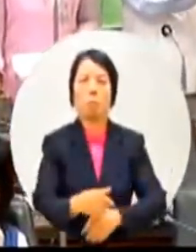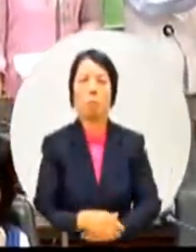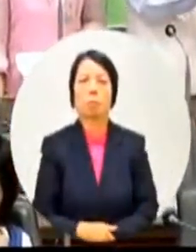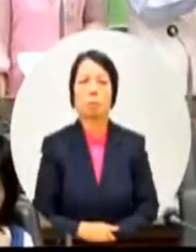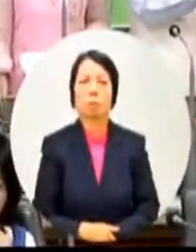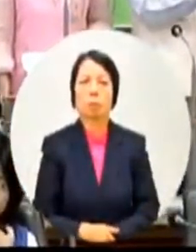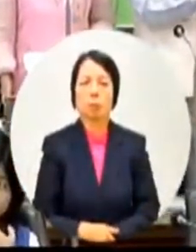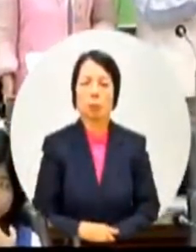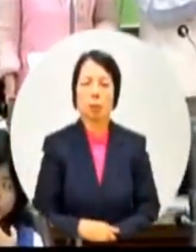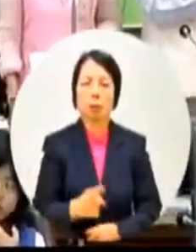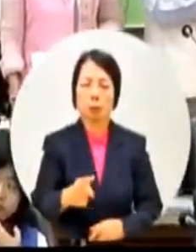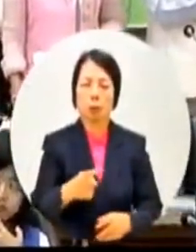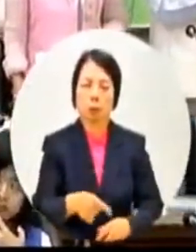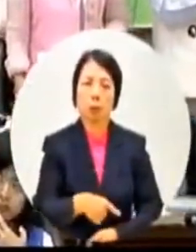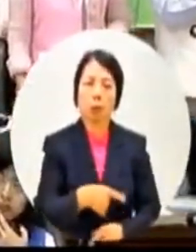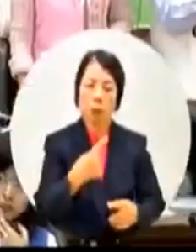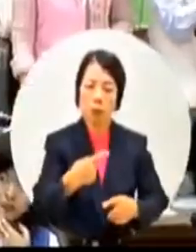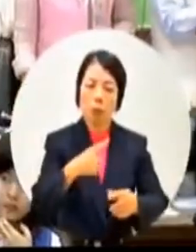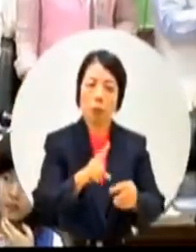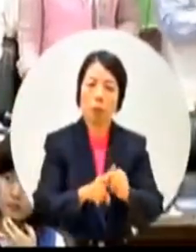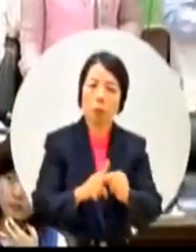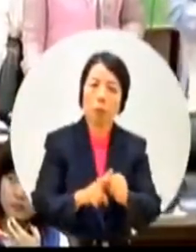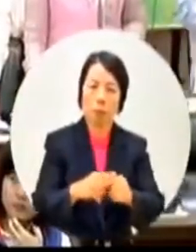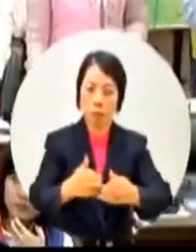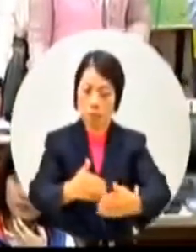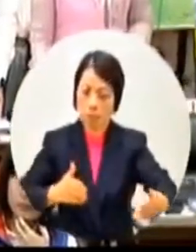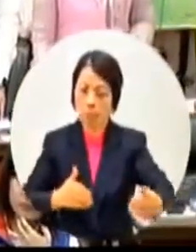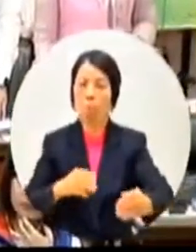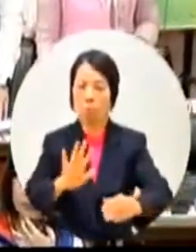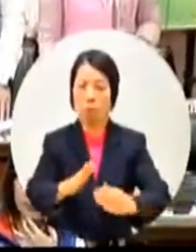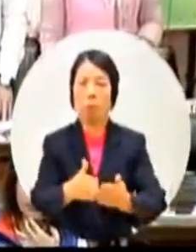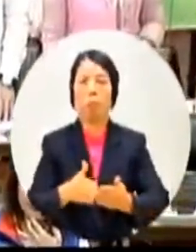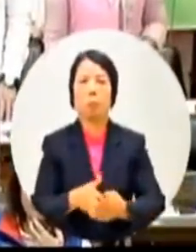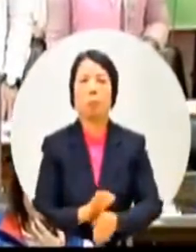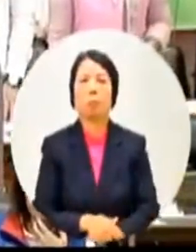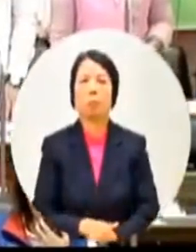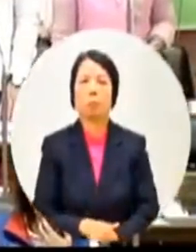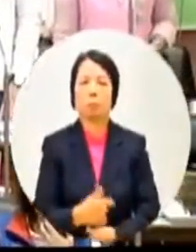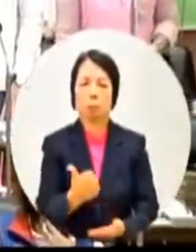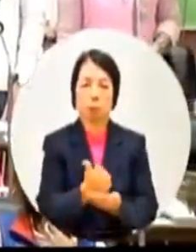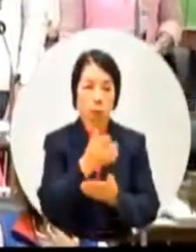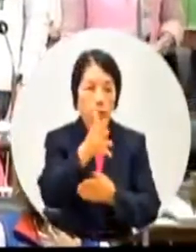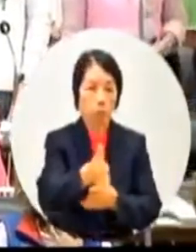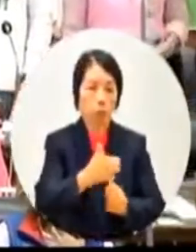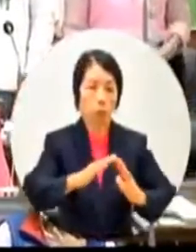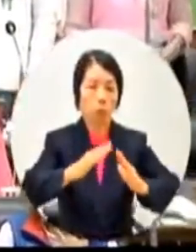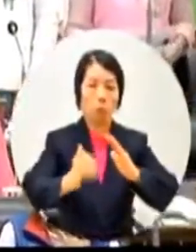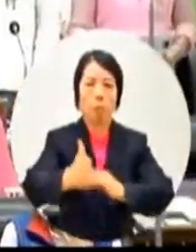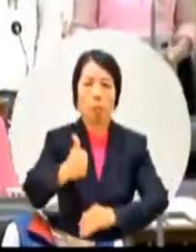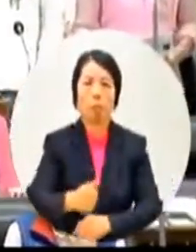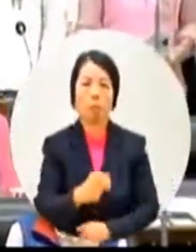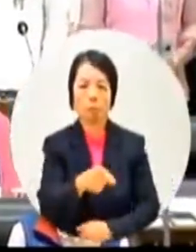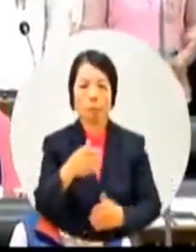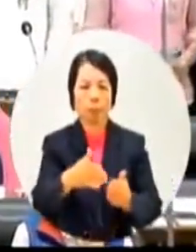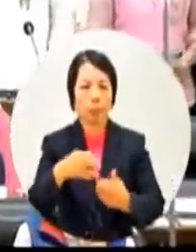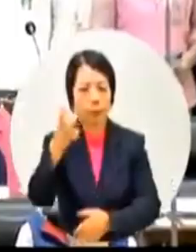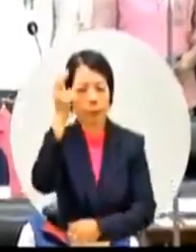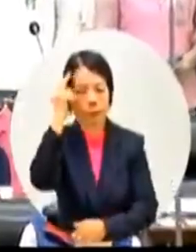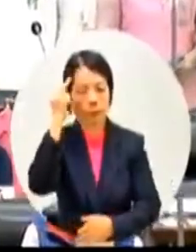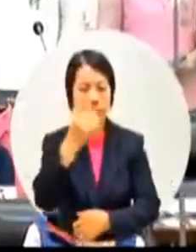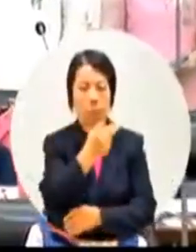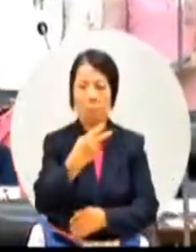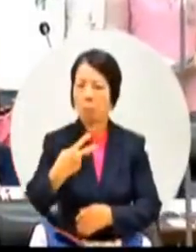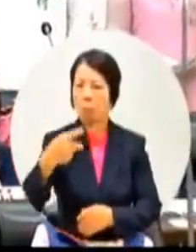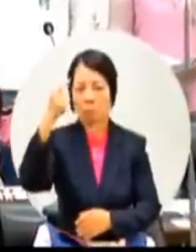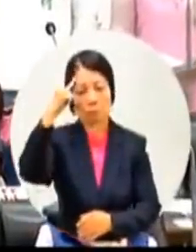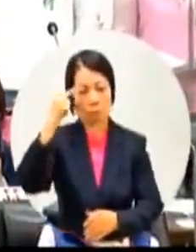种北京已经定调的情况下，哦，请教市长，哦，你还要坚持九二共识吗？何况九二共识